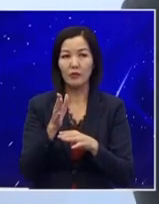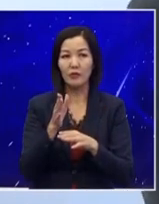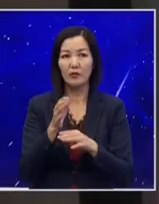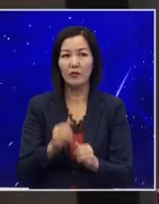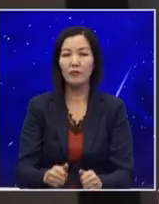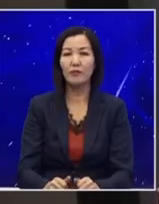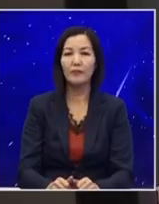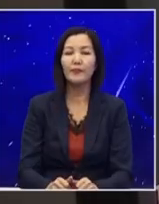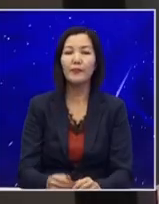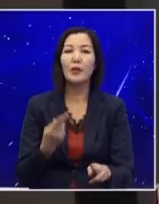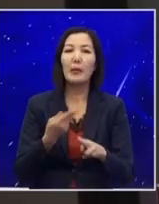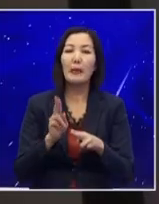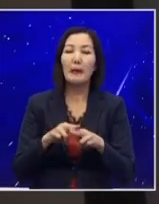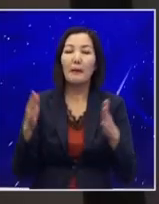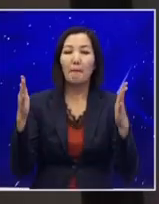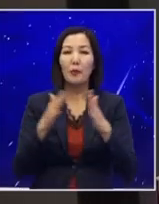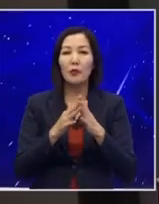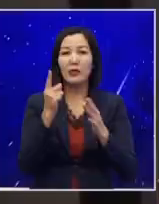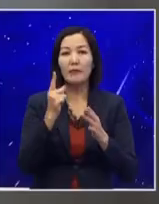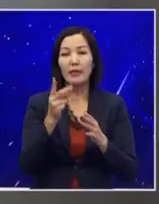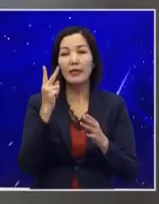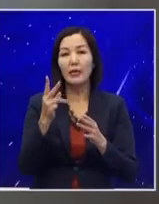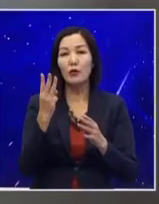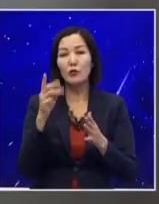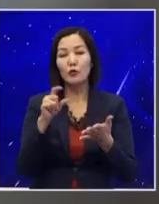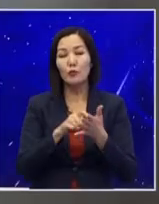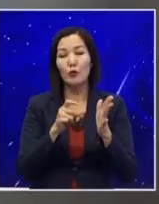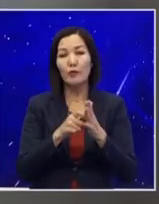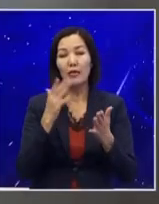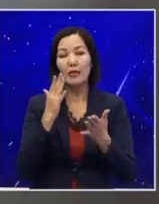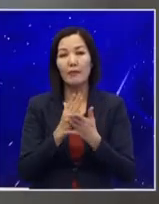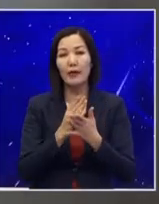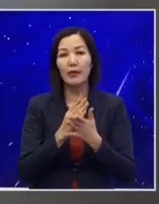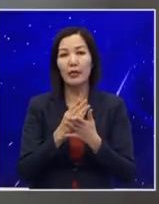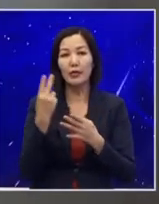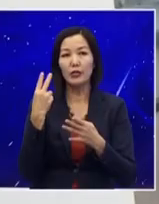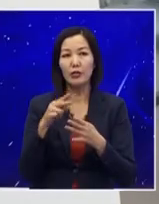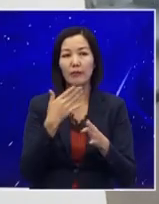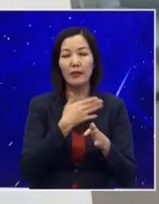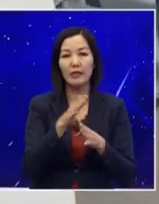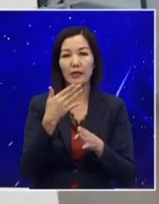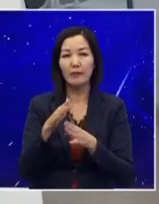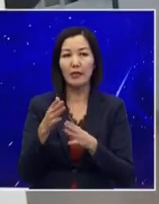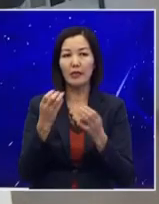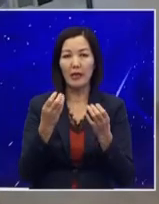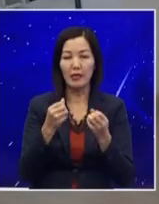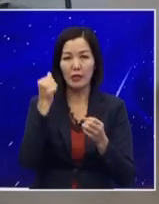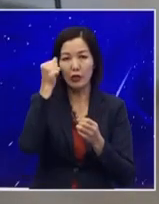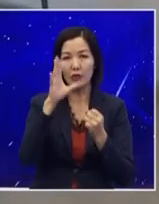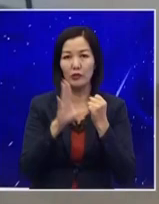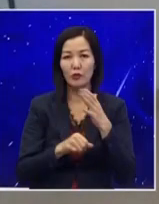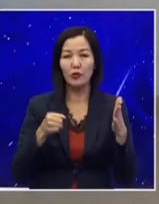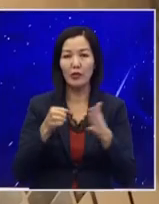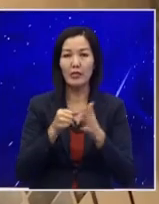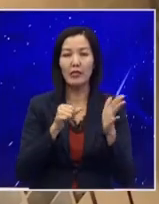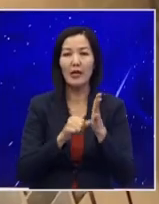жақын. Бұл үйде 1-2-3 бөлмелі пәтерлер бар, 20-дан теңдей бөлінген. Жыл соңына дейін тағы осындай 60 пәтерлі